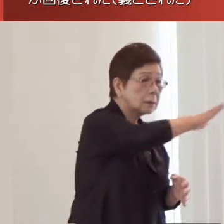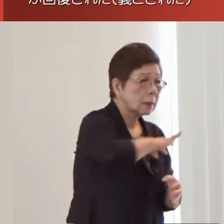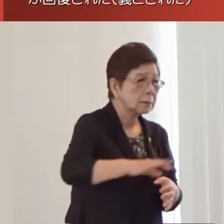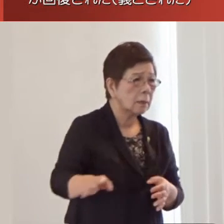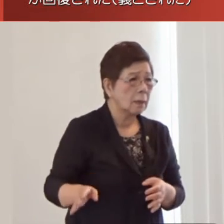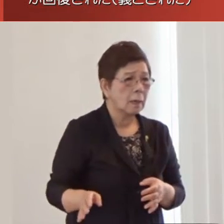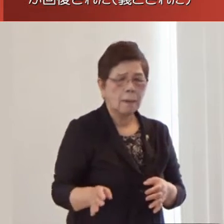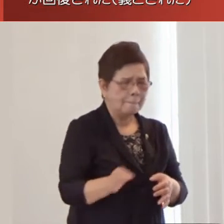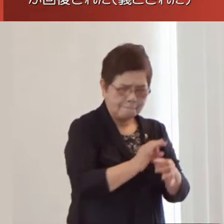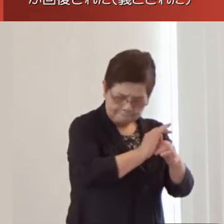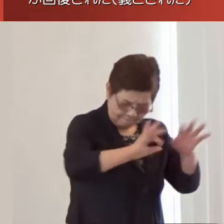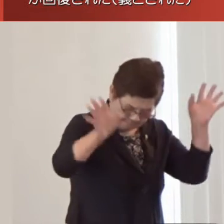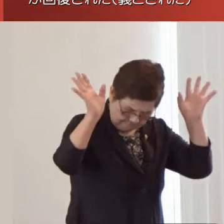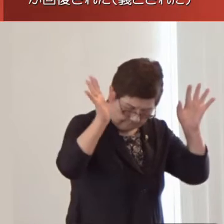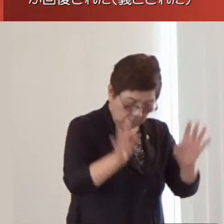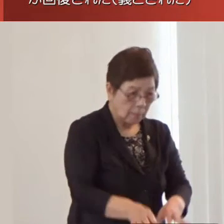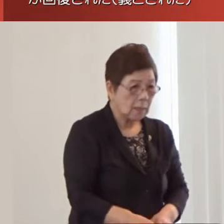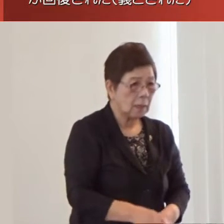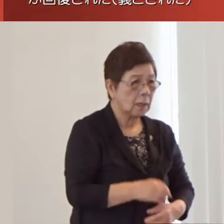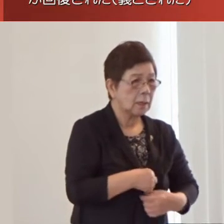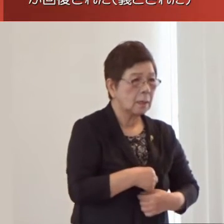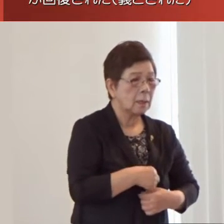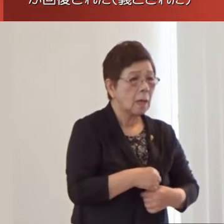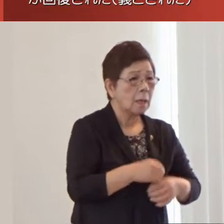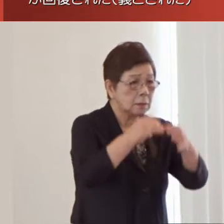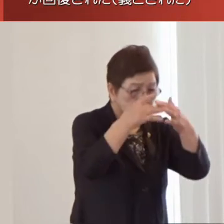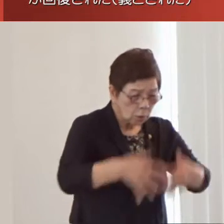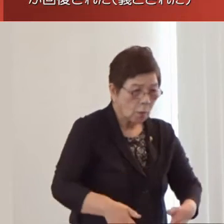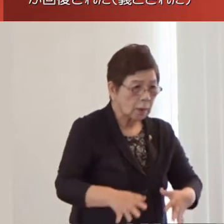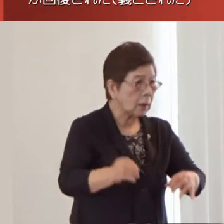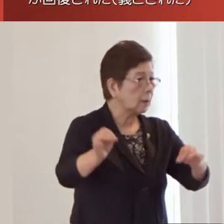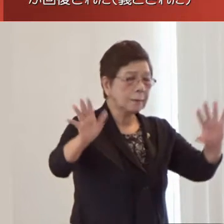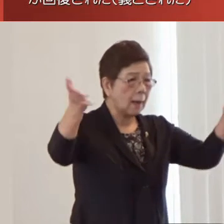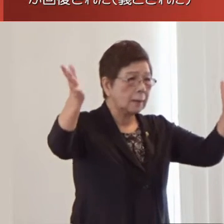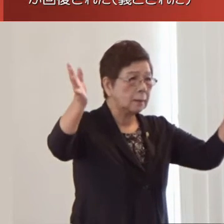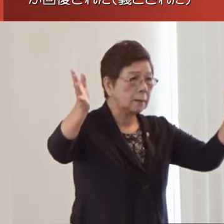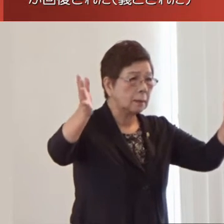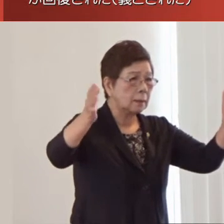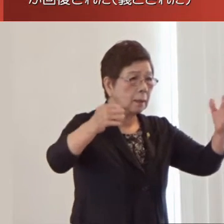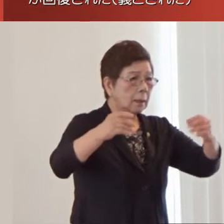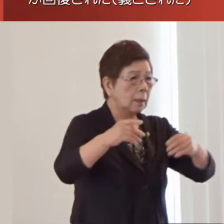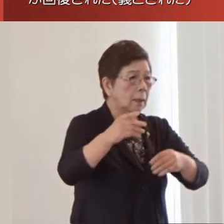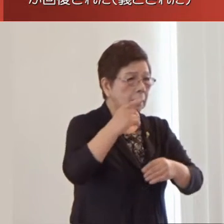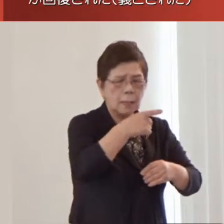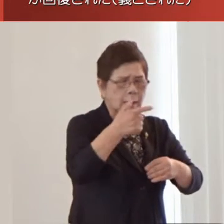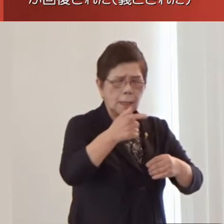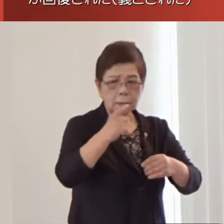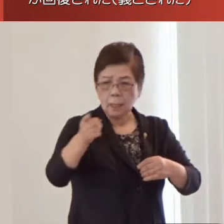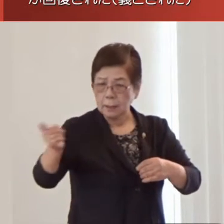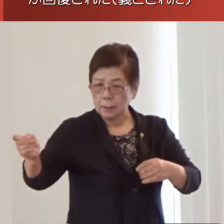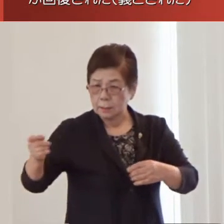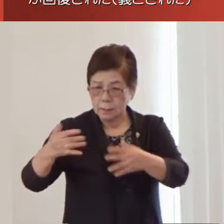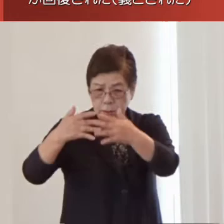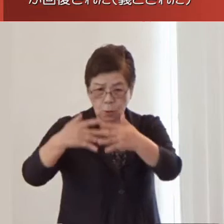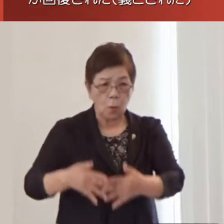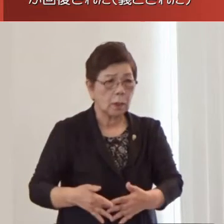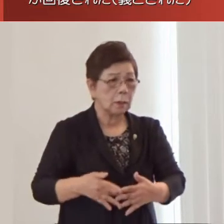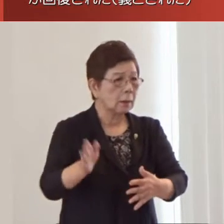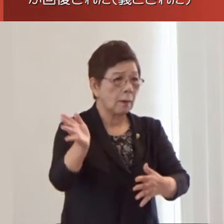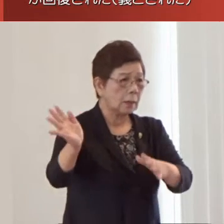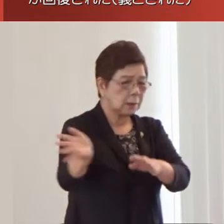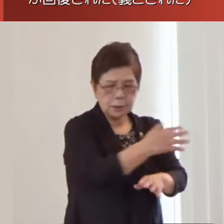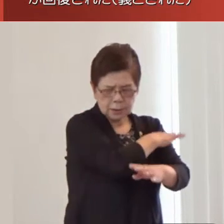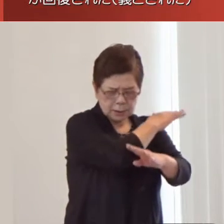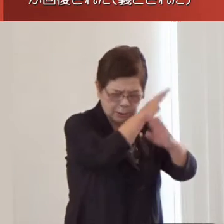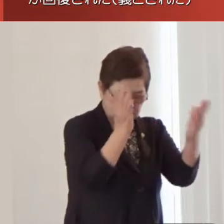で義とされる。義とされるっていうのは、今日から私は立派な人になりましたということではありません。義とされ